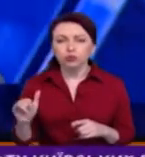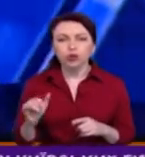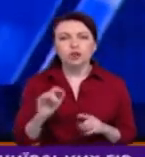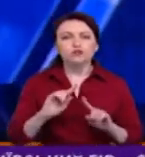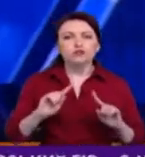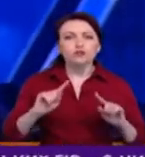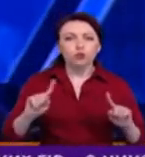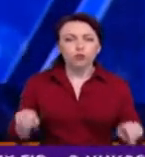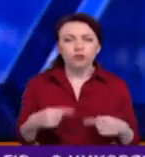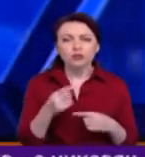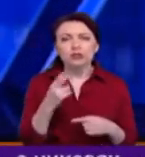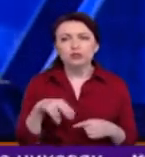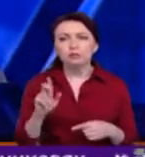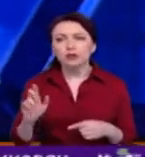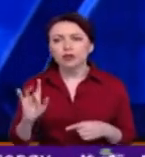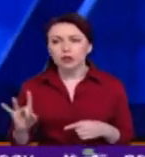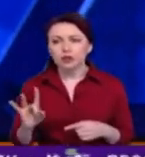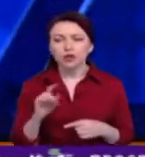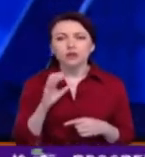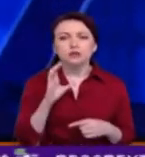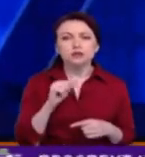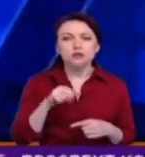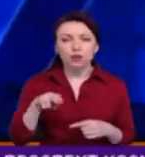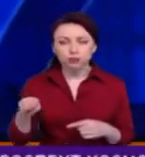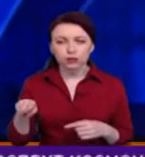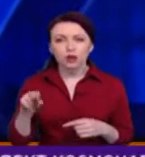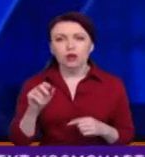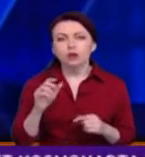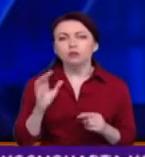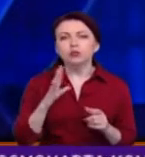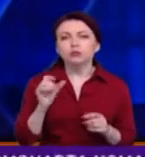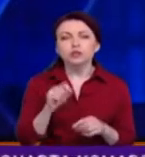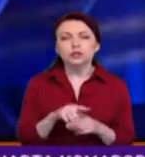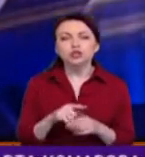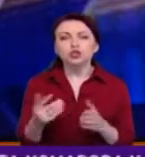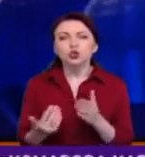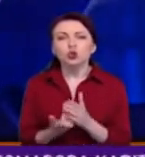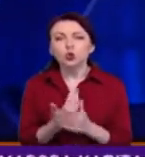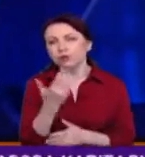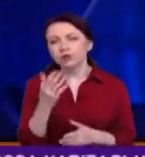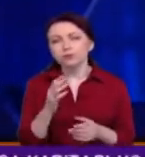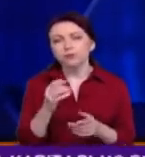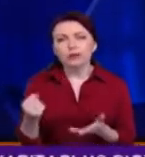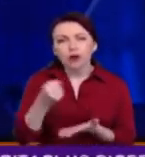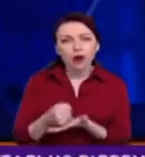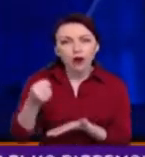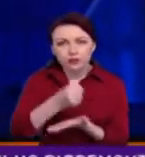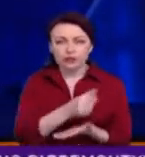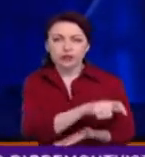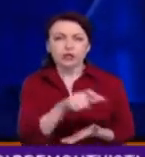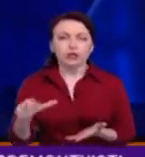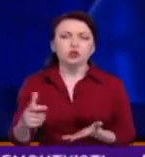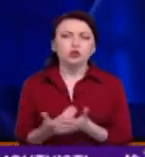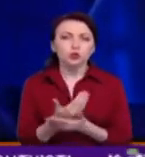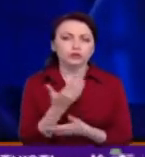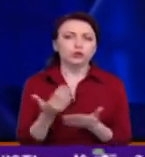сформовано ДБР. І так далі, і так далі. САП можна згадувати. А були призначені нові кадри на різні посади.